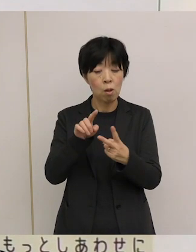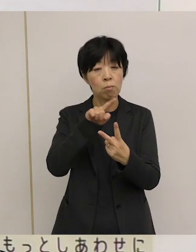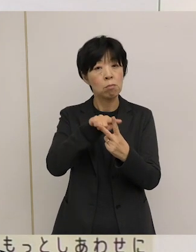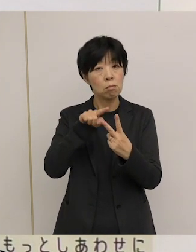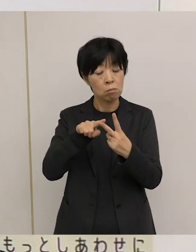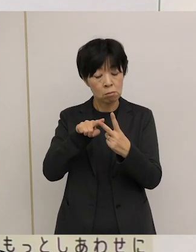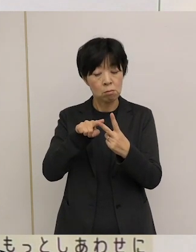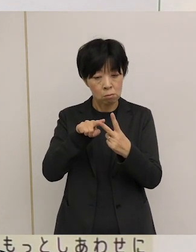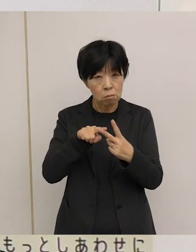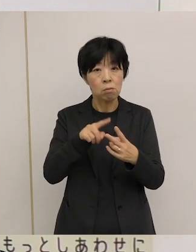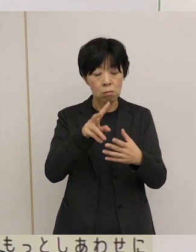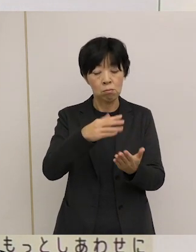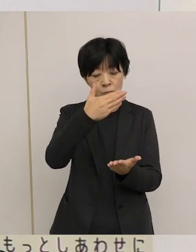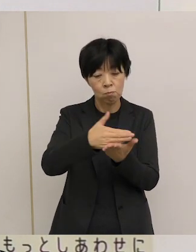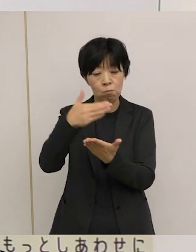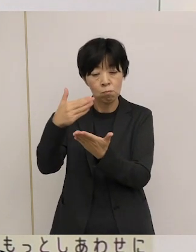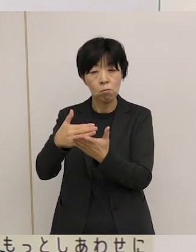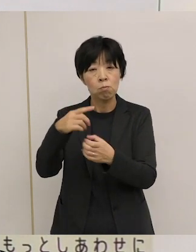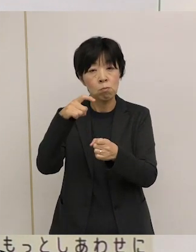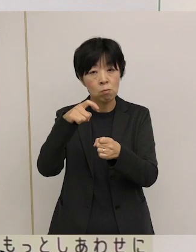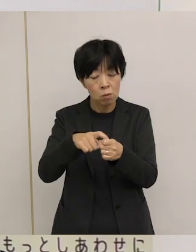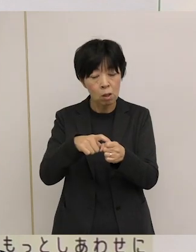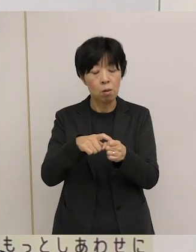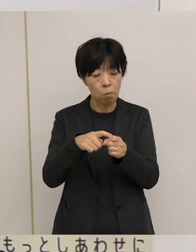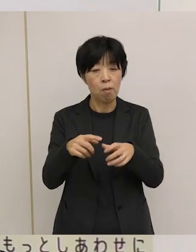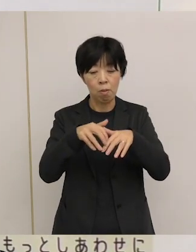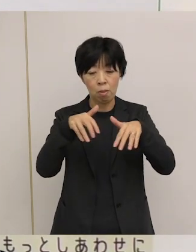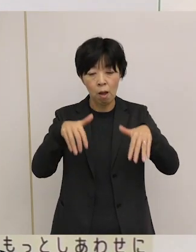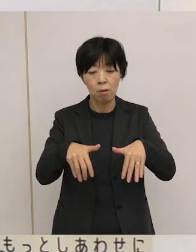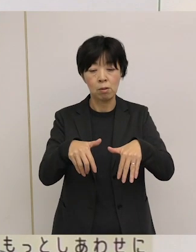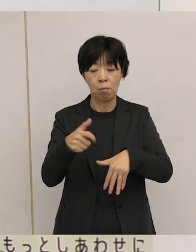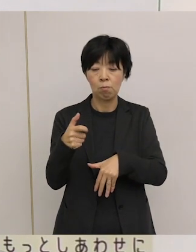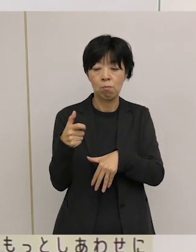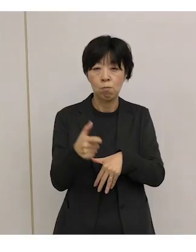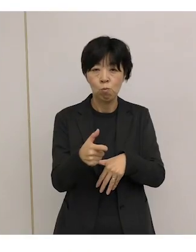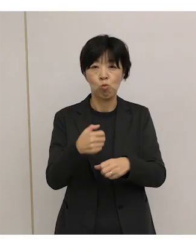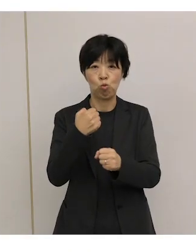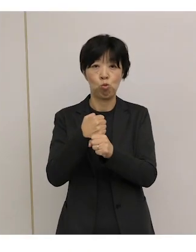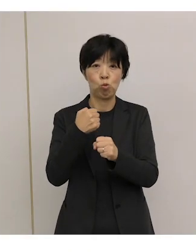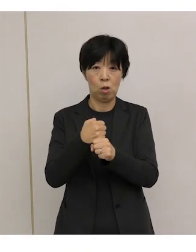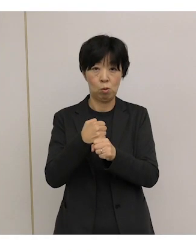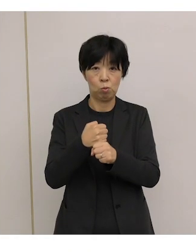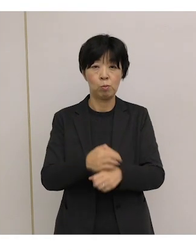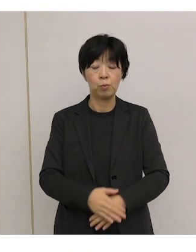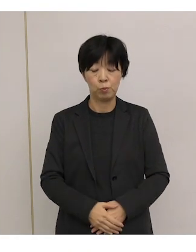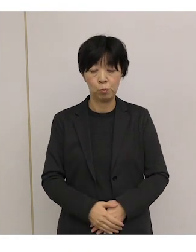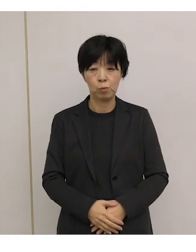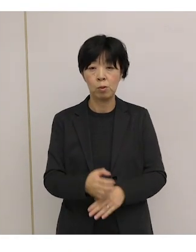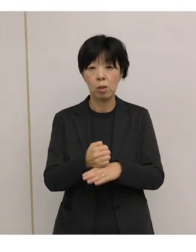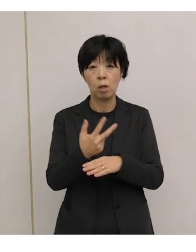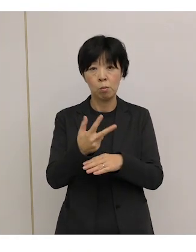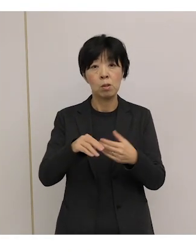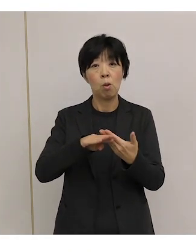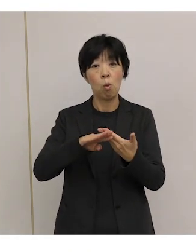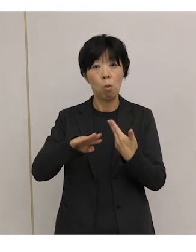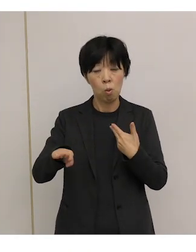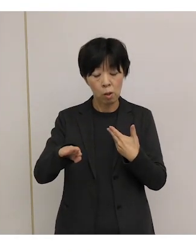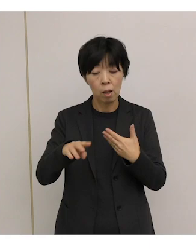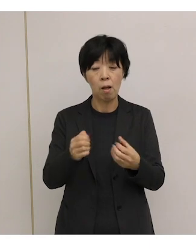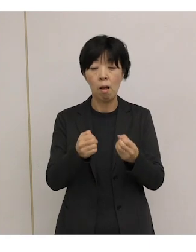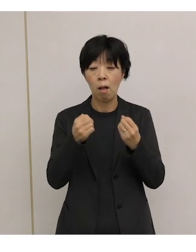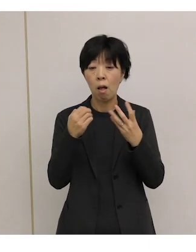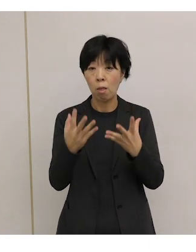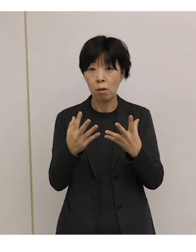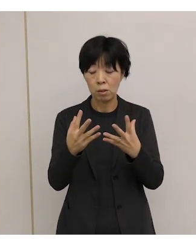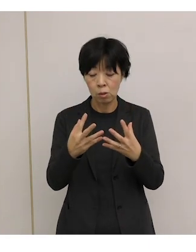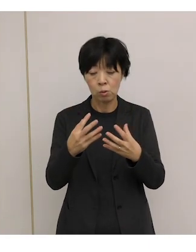方の感染拡大に備えた体制の整備を進めています。繰り返しになりますが、本市を含め国内